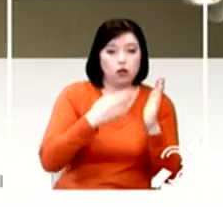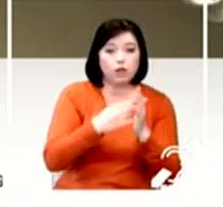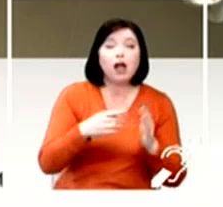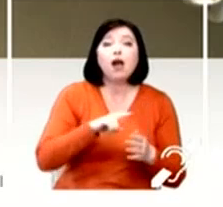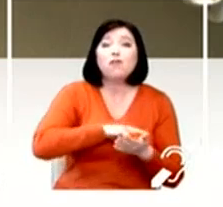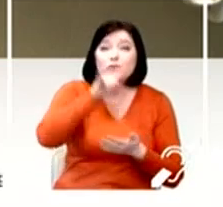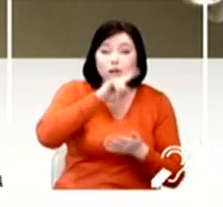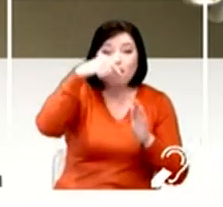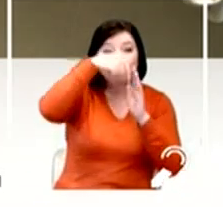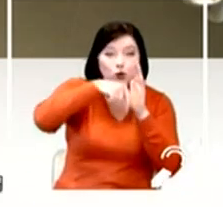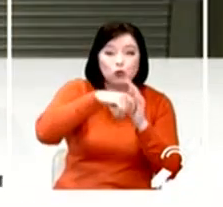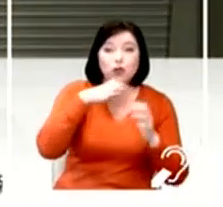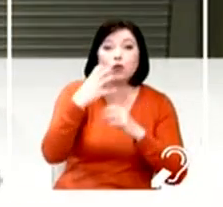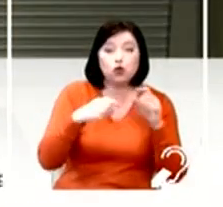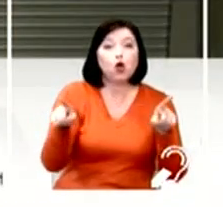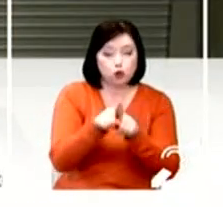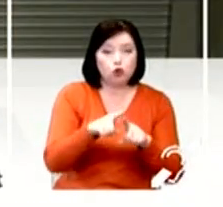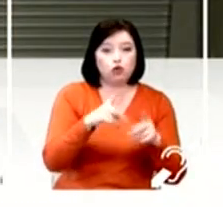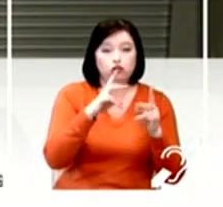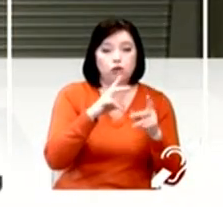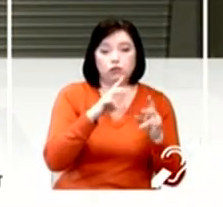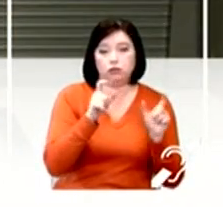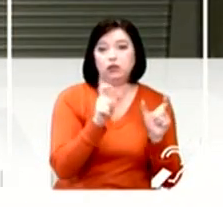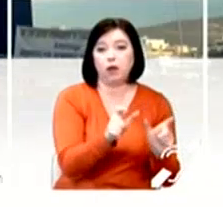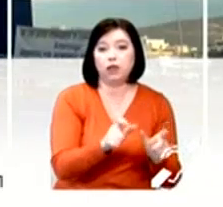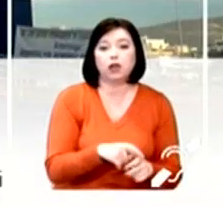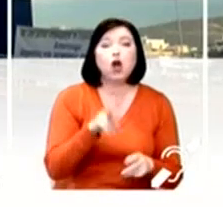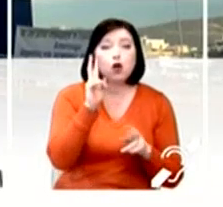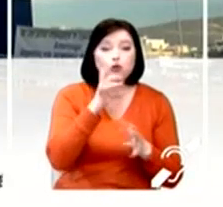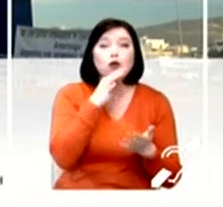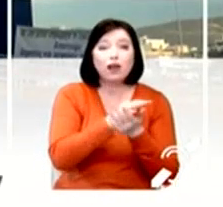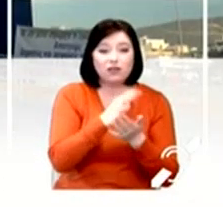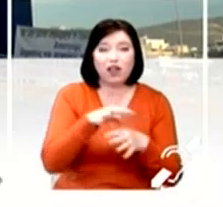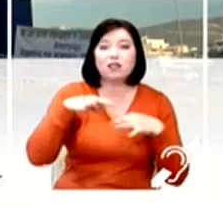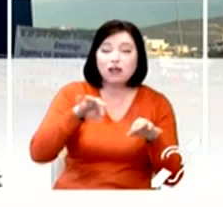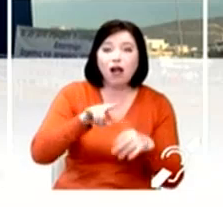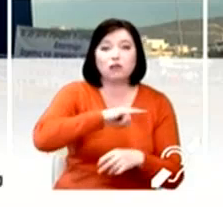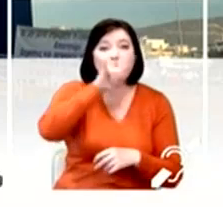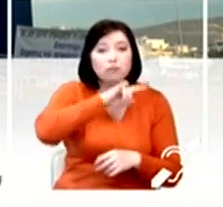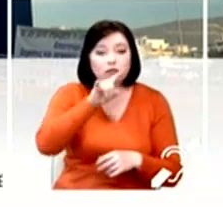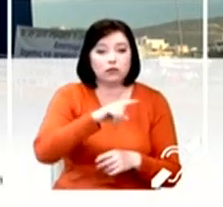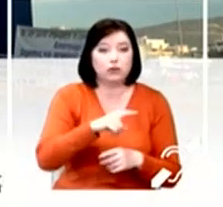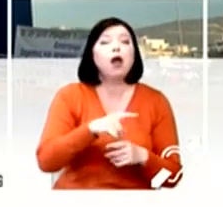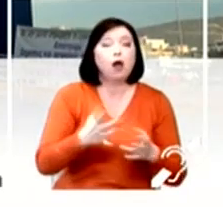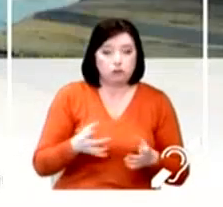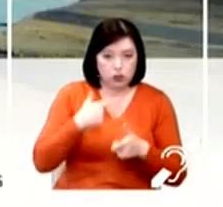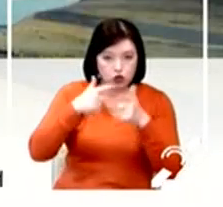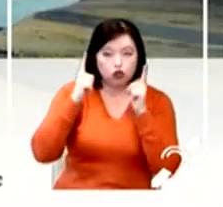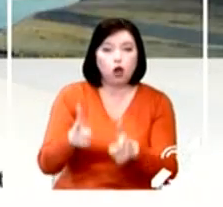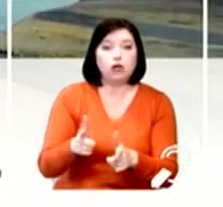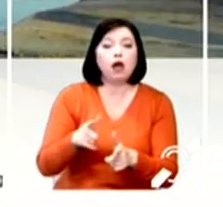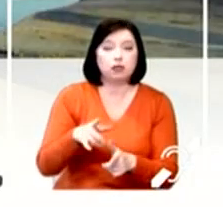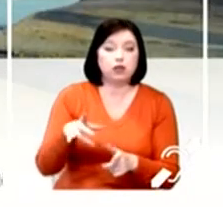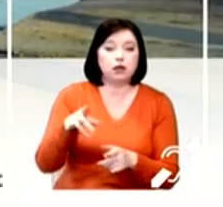zborurile interne și internaționale sunt și ele afectate. Controlorii de trafic și angajații aviației civile sprijină acțiunea lucrătorilor